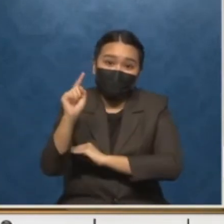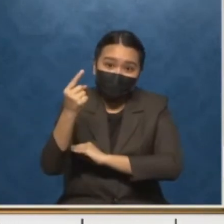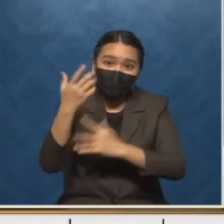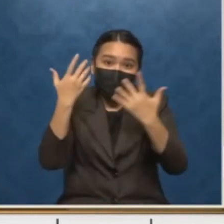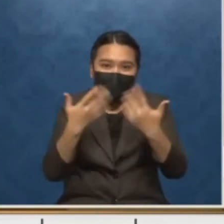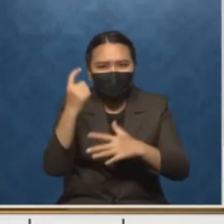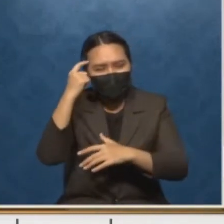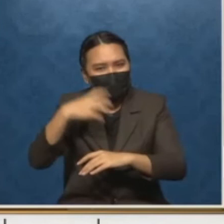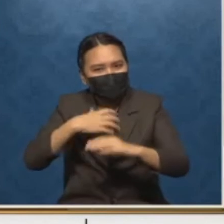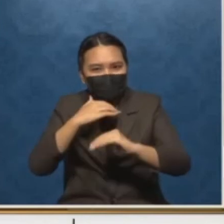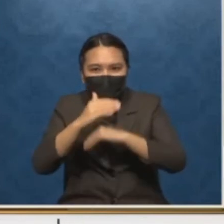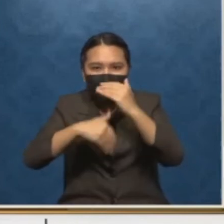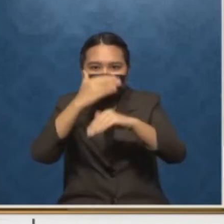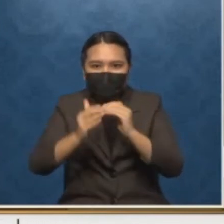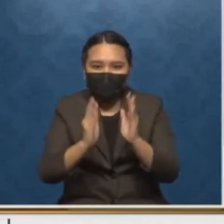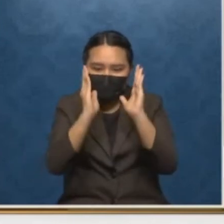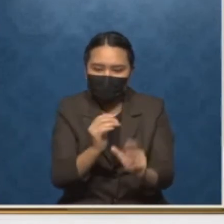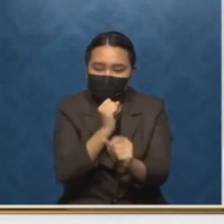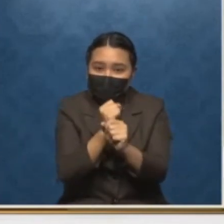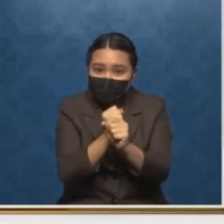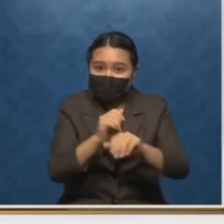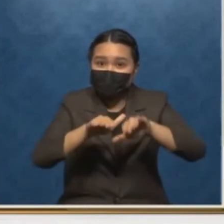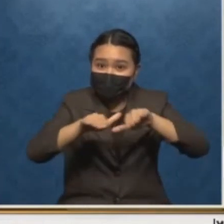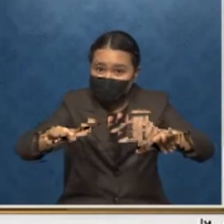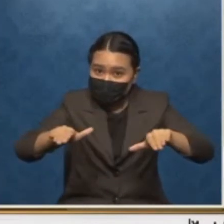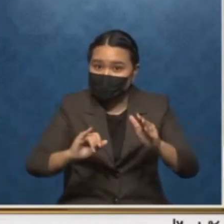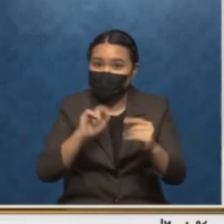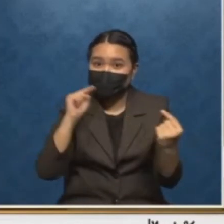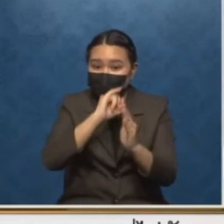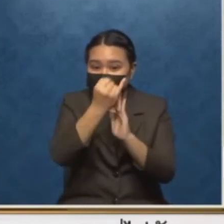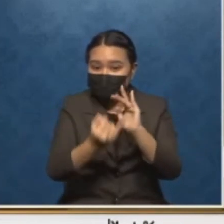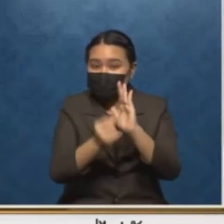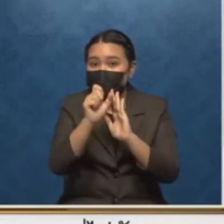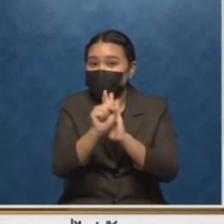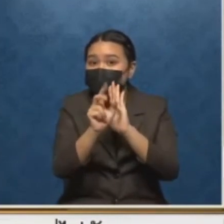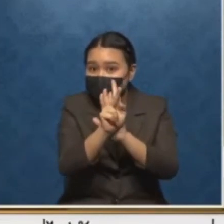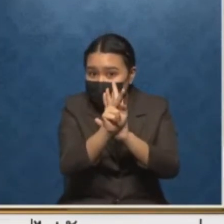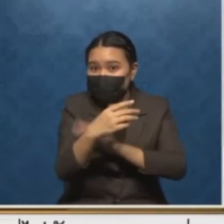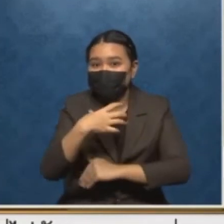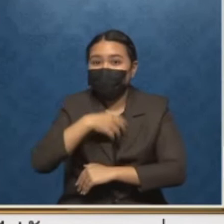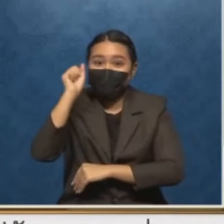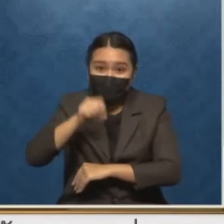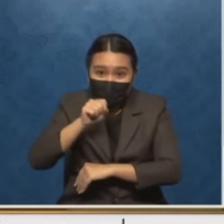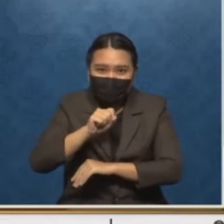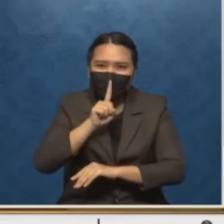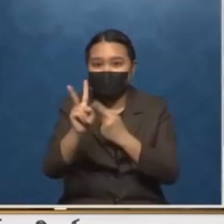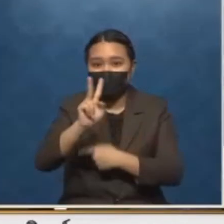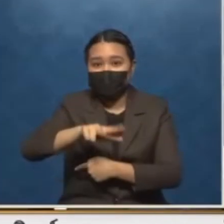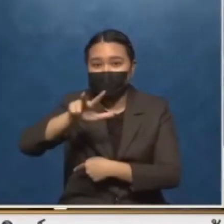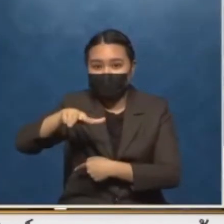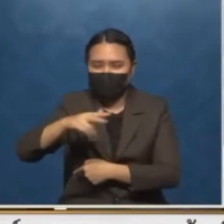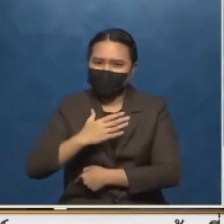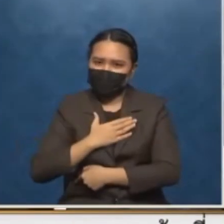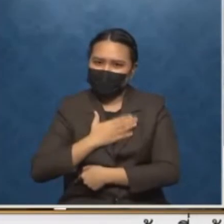การพัฒนาบุคลากรคือเยาวชนในจังหวัดสกลอีกหรือไม่เป็นคำถามสุดท้ายท่านประธานครับท่